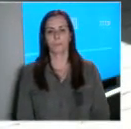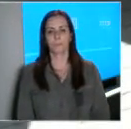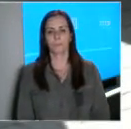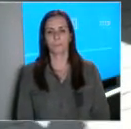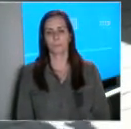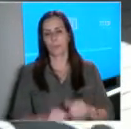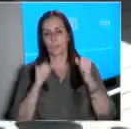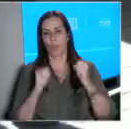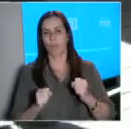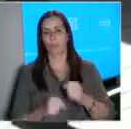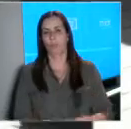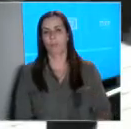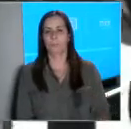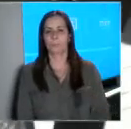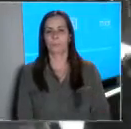ביטחון.